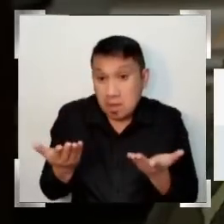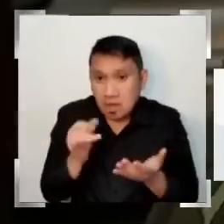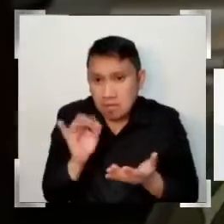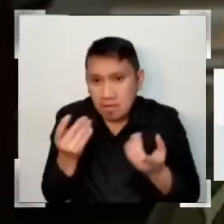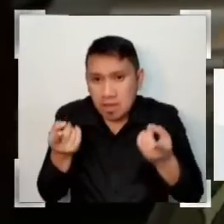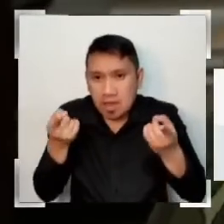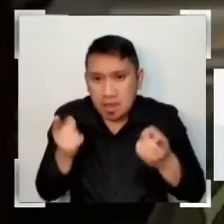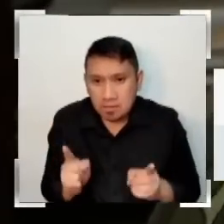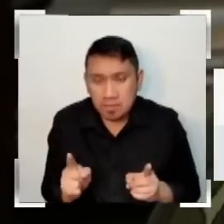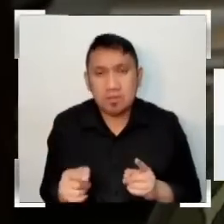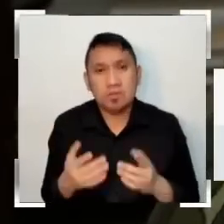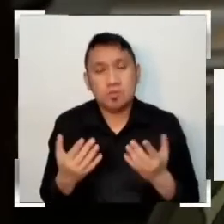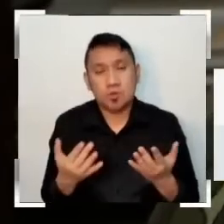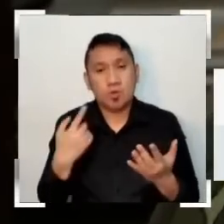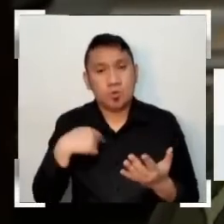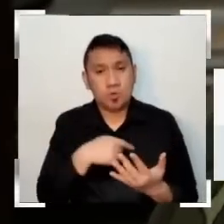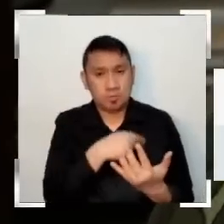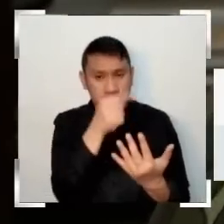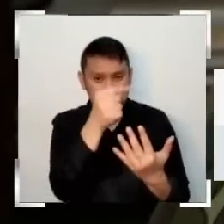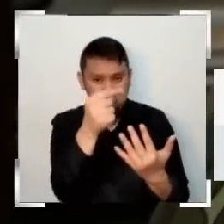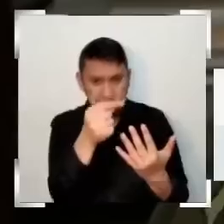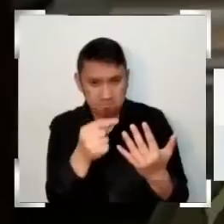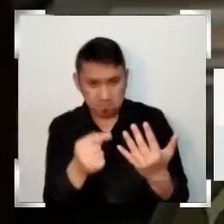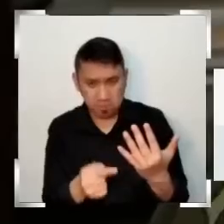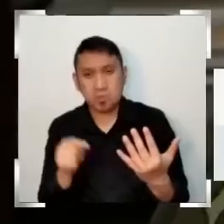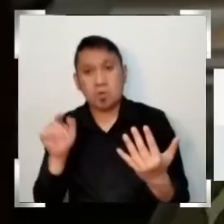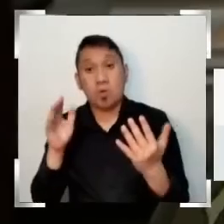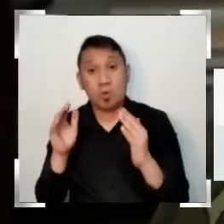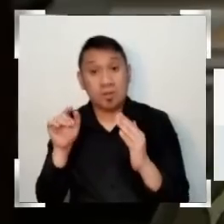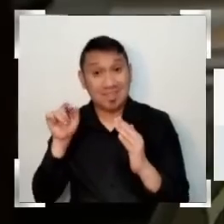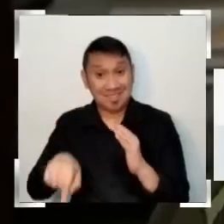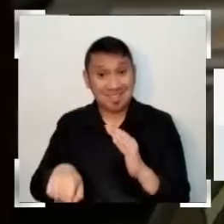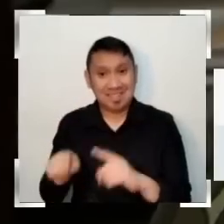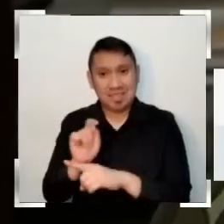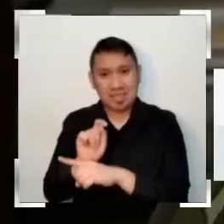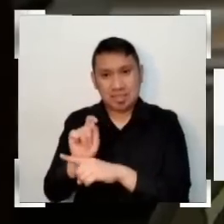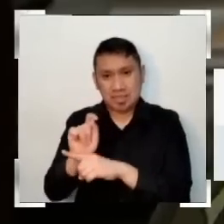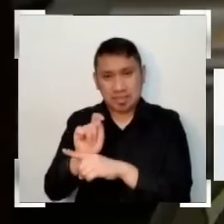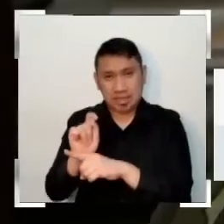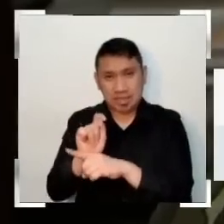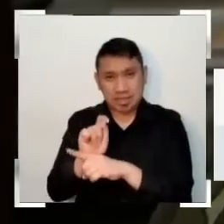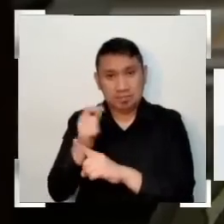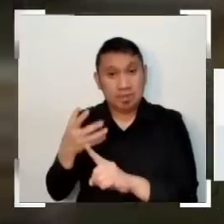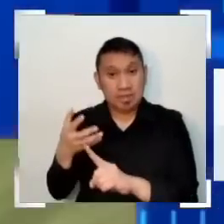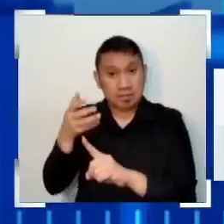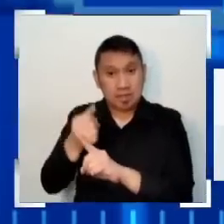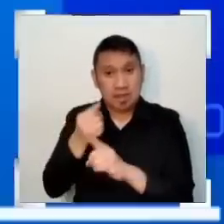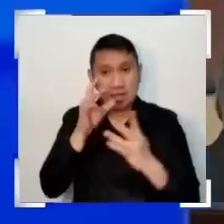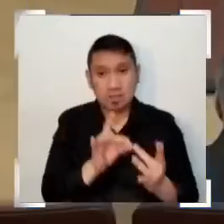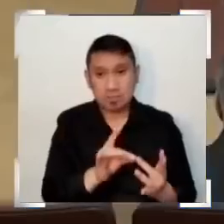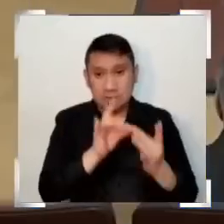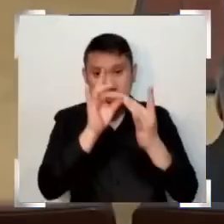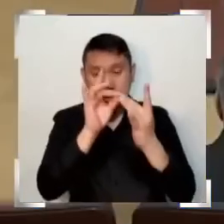being considered to make sure that yung impact ng ating activities, especially sa environment, will be minimized.